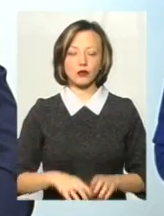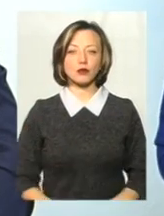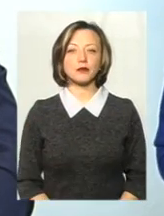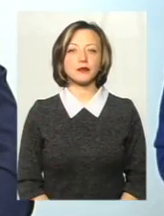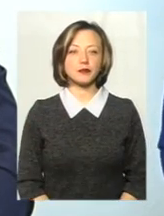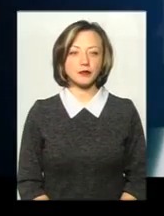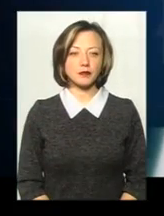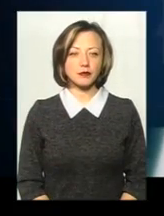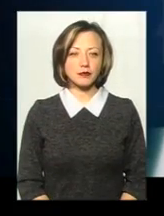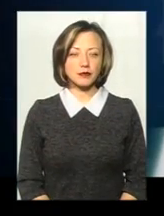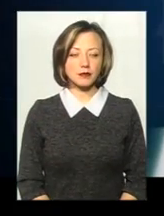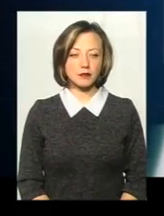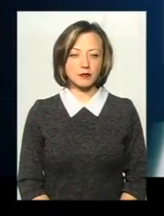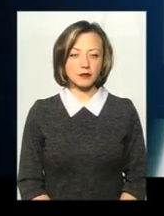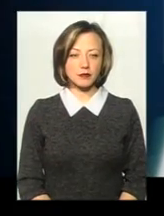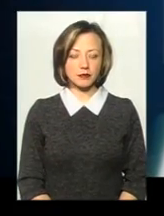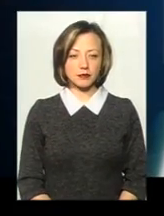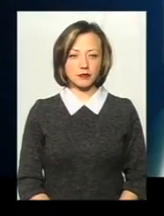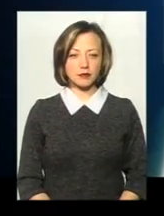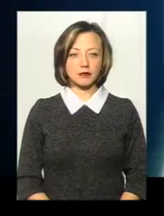сюжеті короткому.